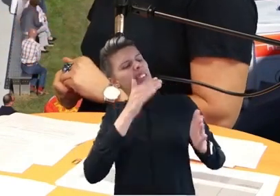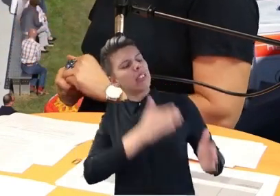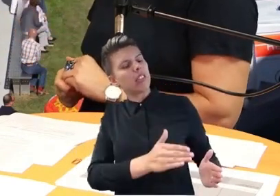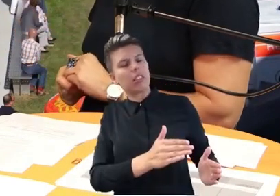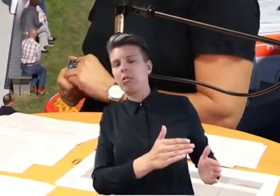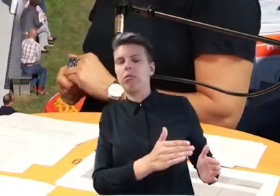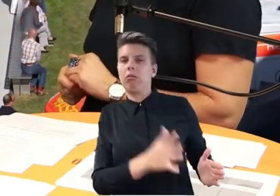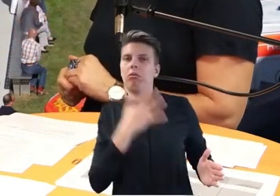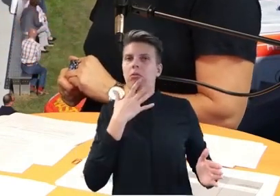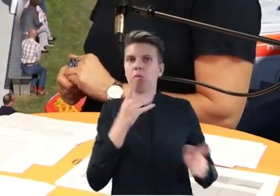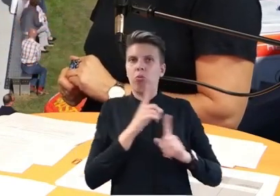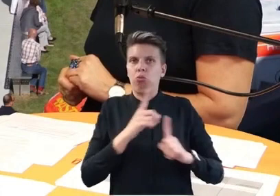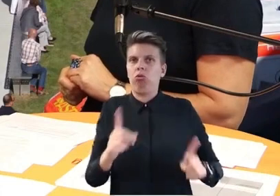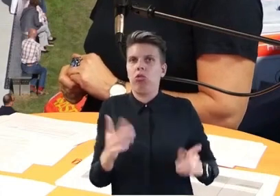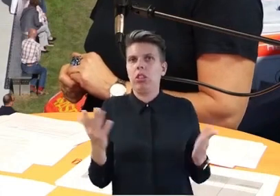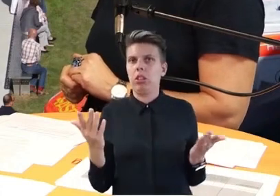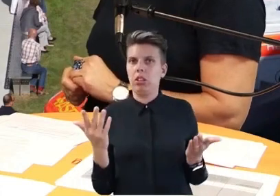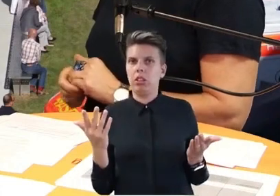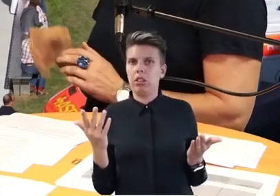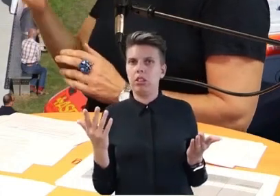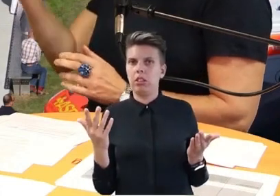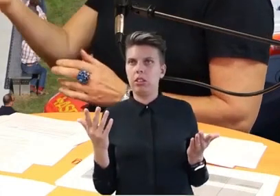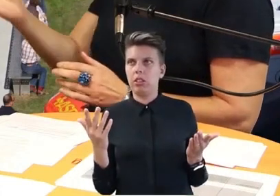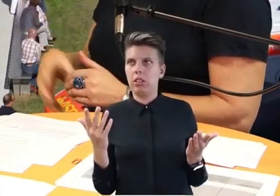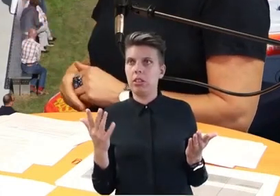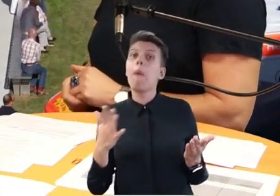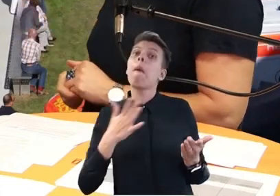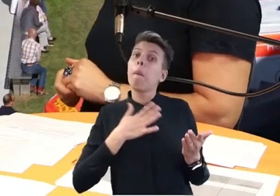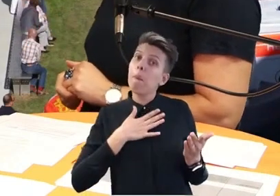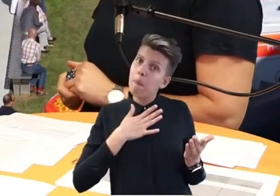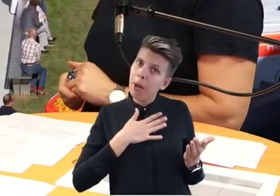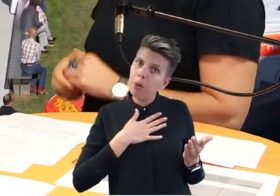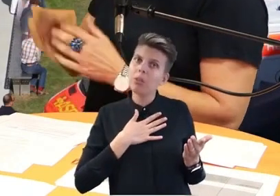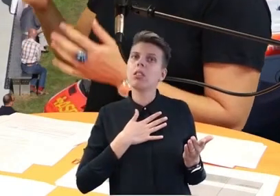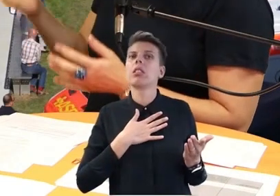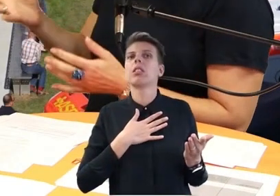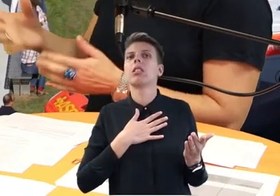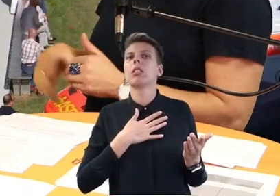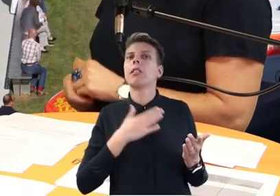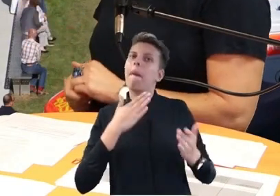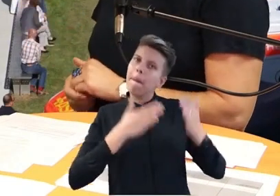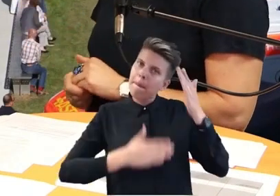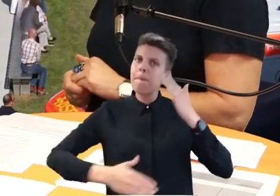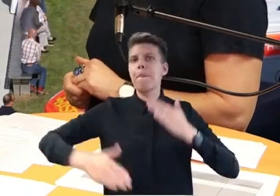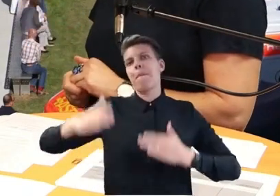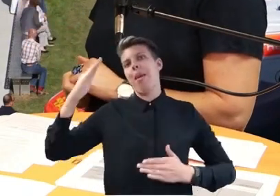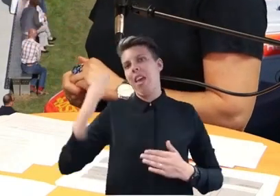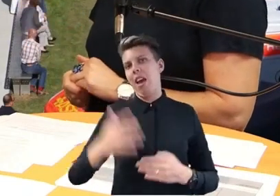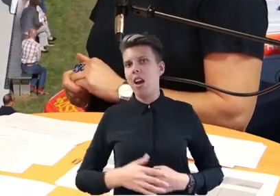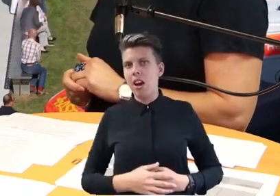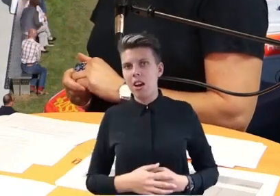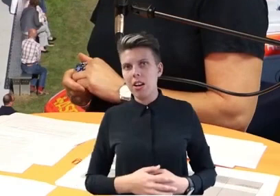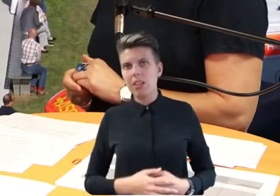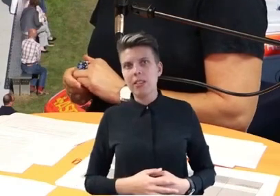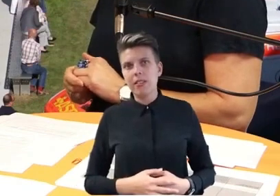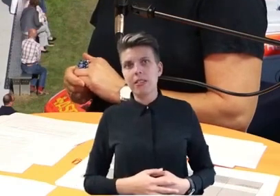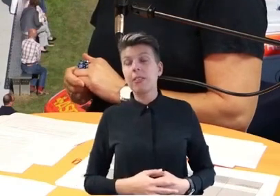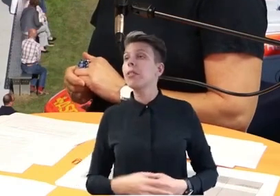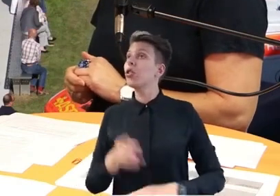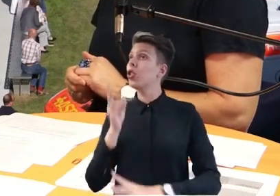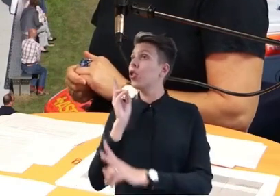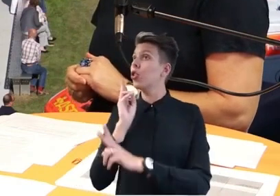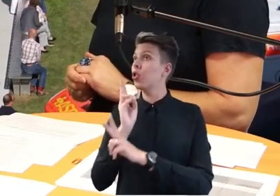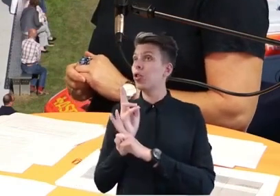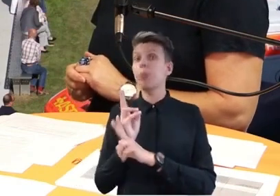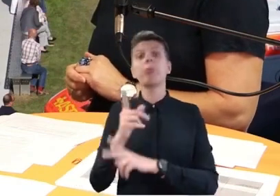normale Gefahrenabwehr bewältigen kann, befassen. Unser Thema ist mehr. Genau. Wir beziehen uns da ja auf